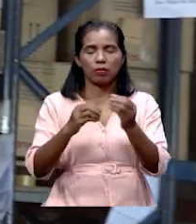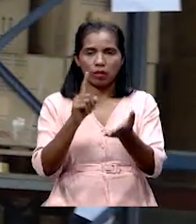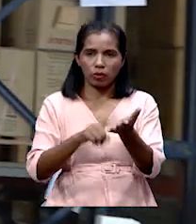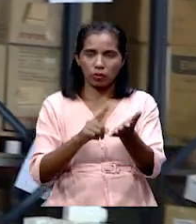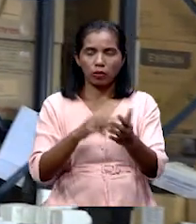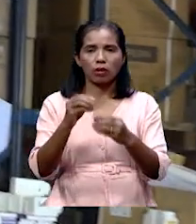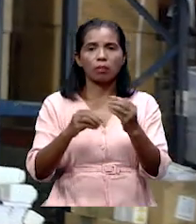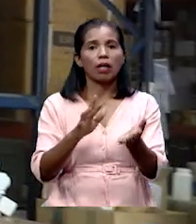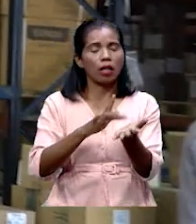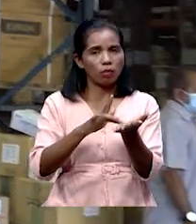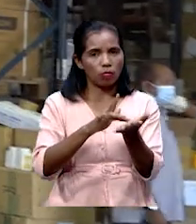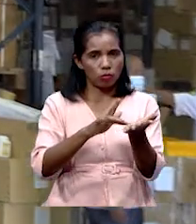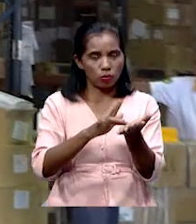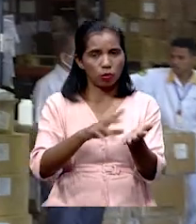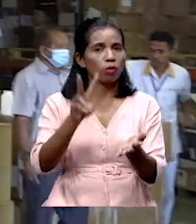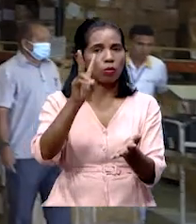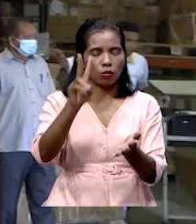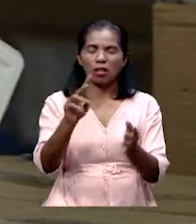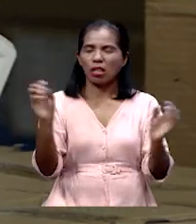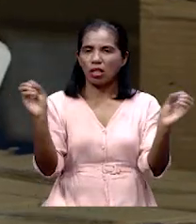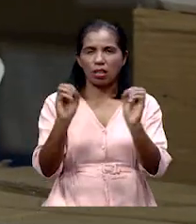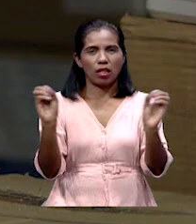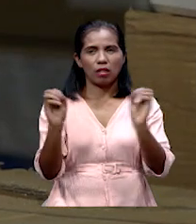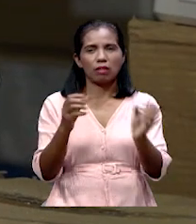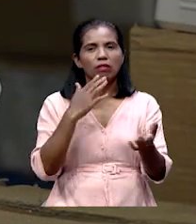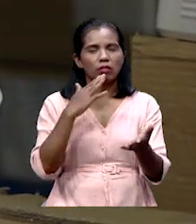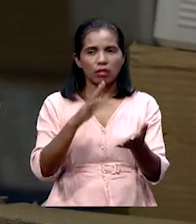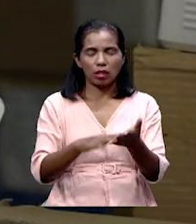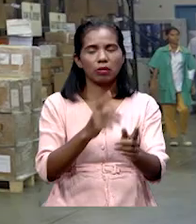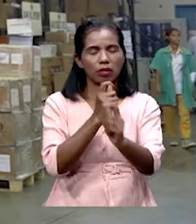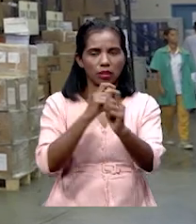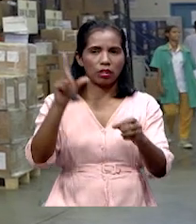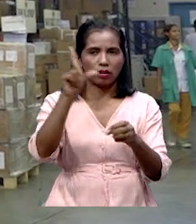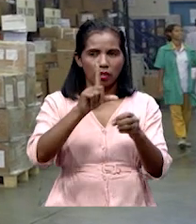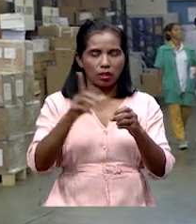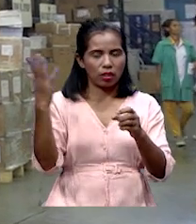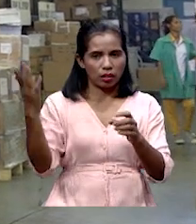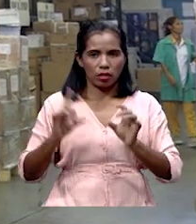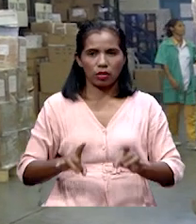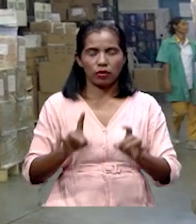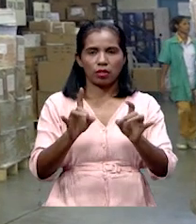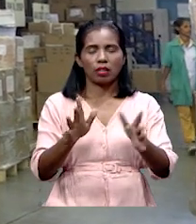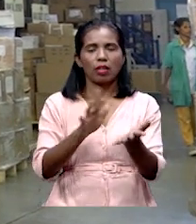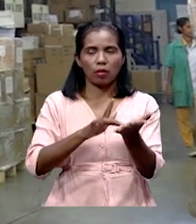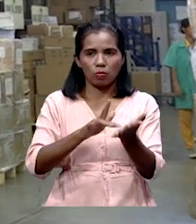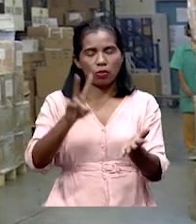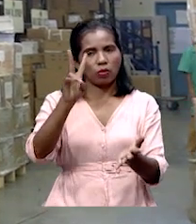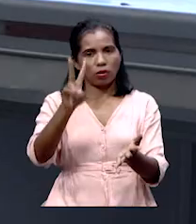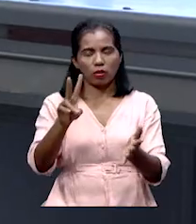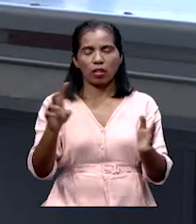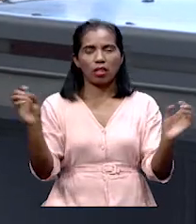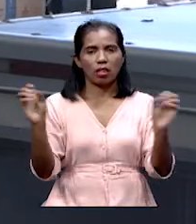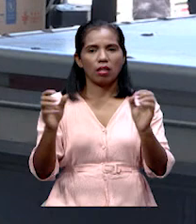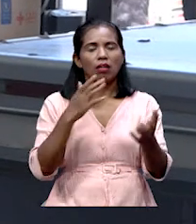moruk item rua ne bela iha kualidade, hafoing halau teste laboratório iha Australia. Ai moruk rua ne bela iha